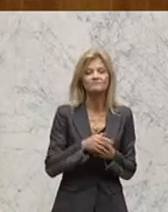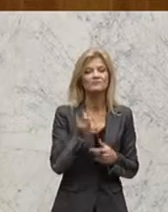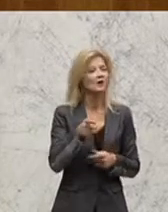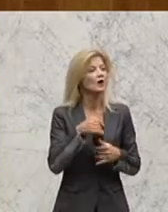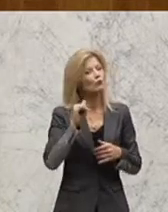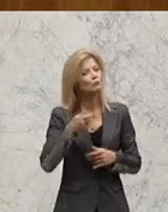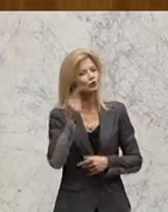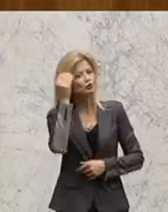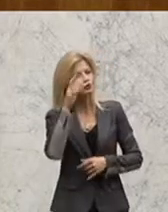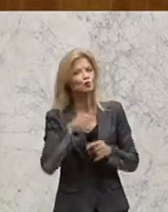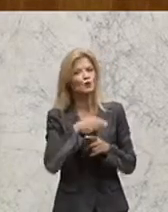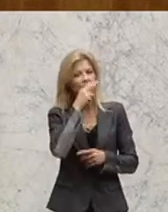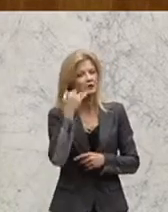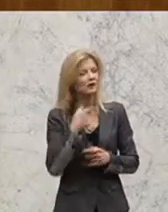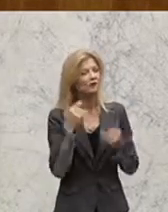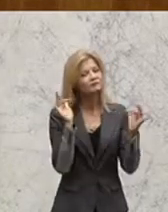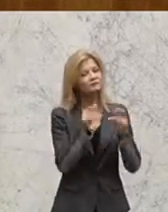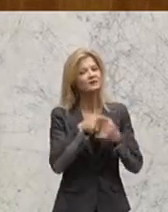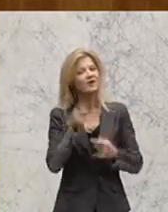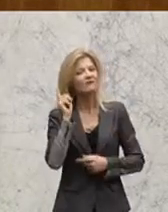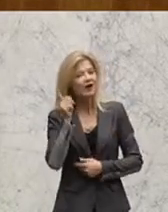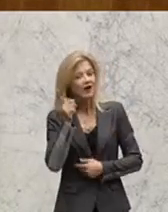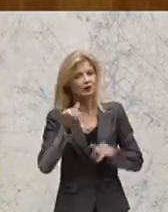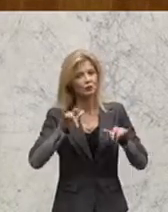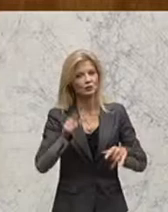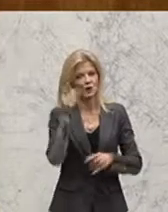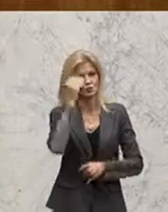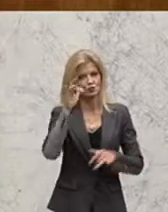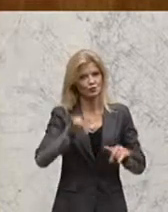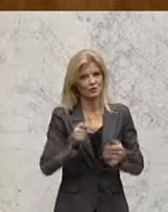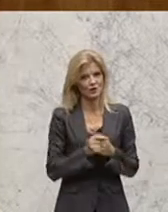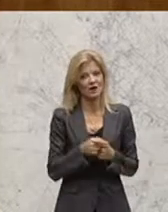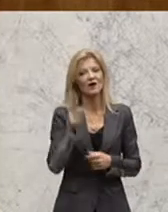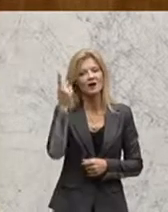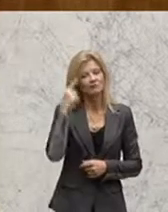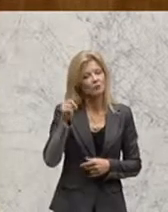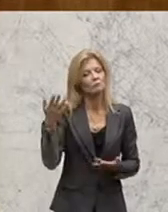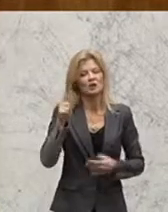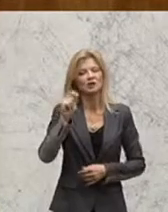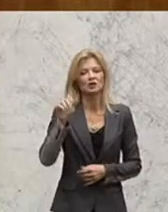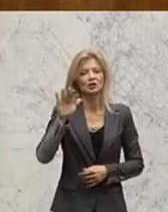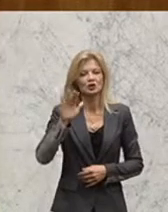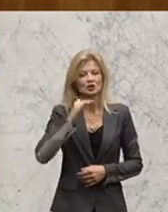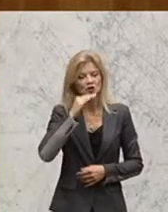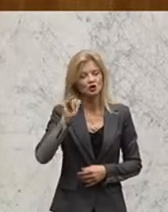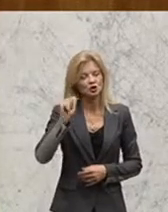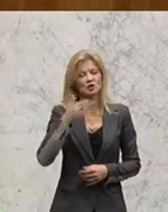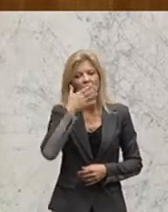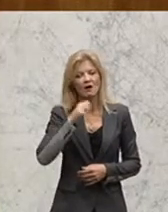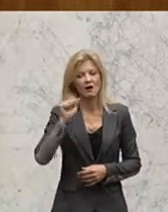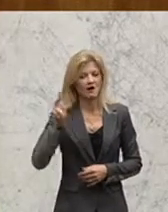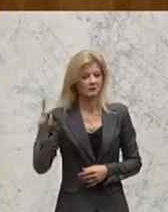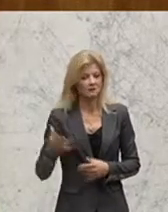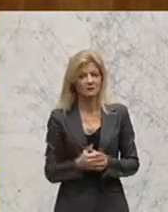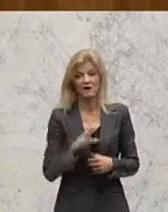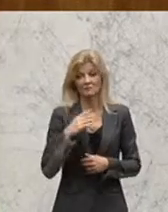warnen müssen, wie heute auch in der Kronenzeitung berichtet wird, die dann in den Schulen auftreten, was gut ist. Aber ich sage, da sind wir schon leider Gottes ein paar